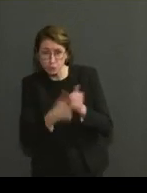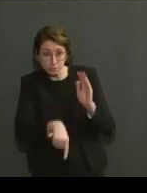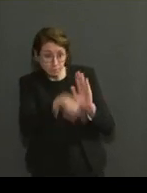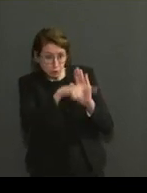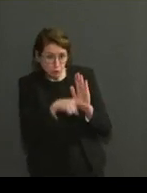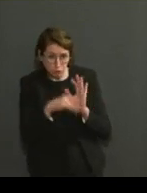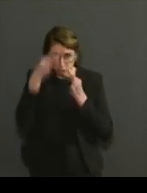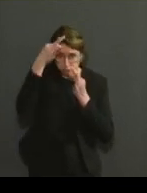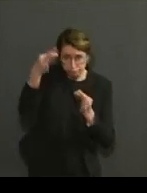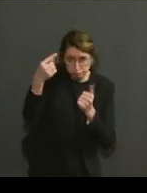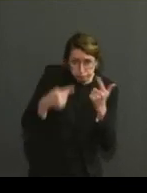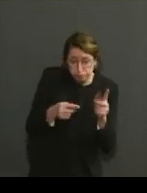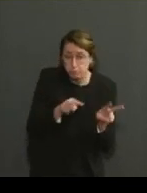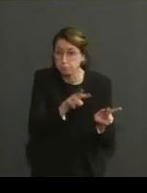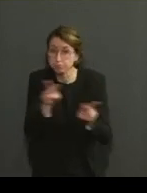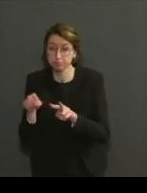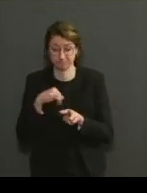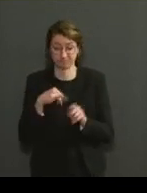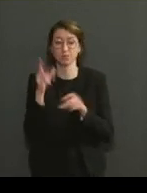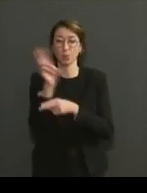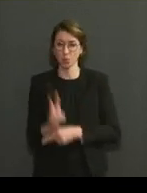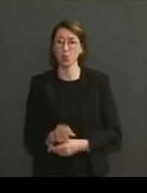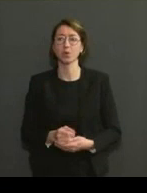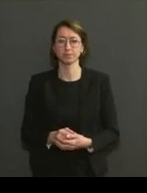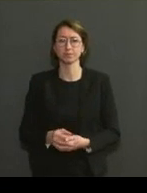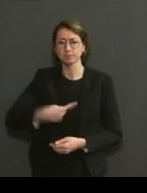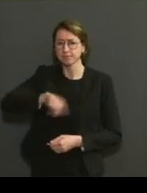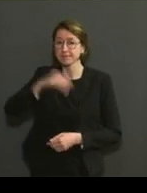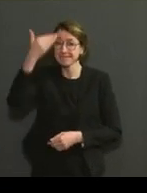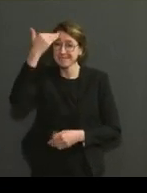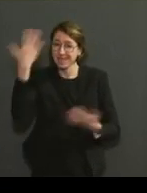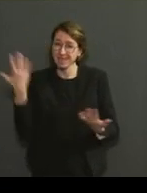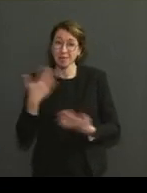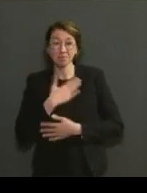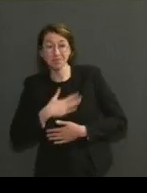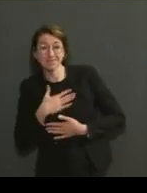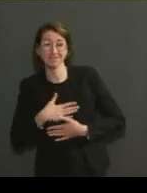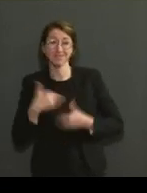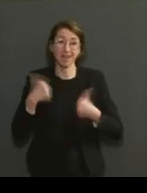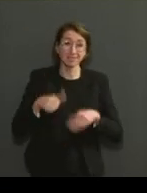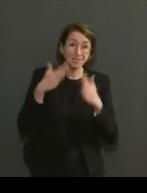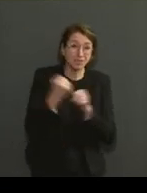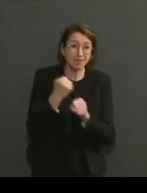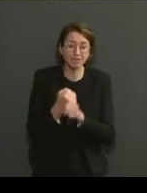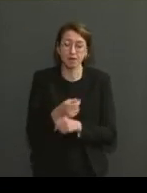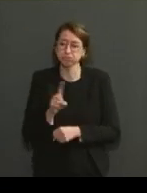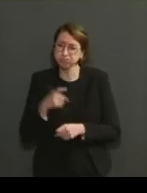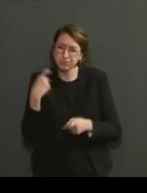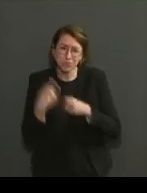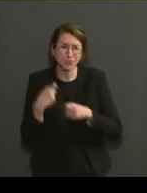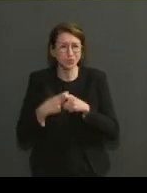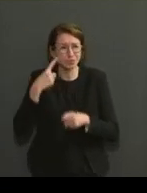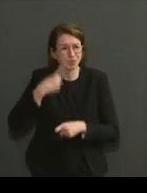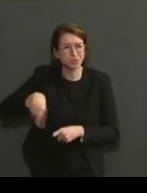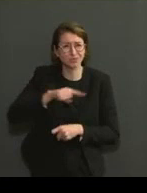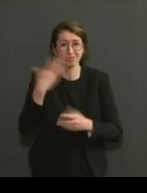pratique de travailler seul à la maison, enfin seul parfois justement malheureusement pas seul. Et les interactions ou les conversations informelles manquent également,